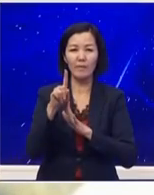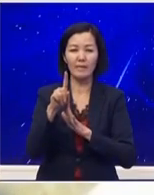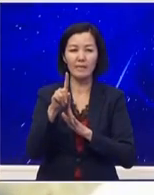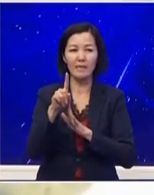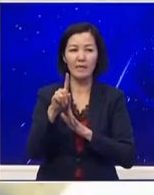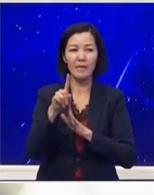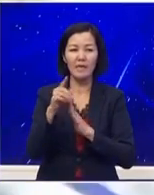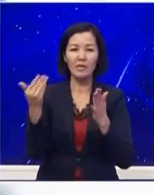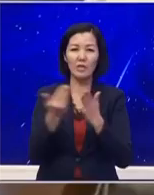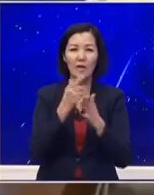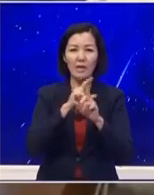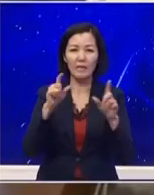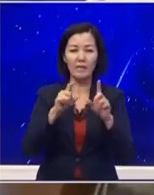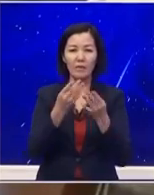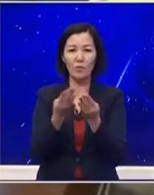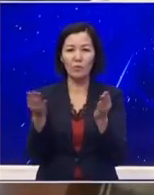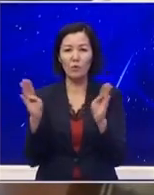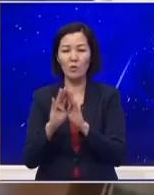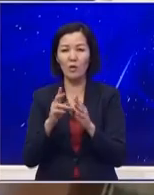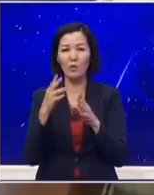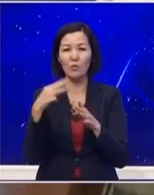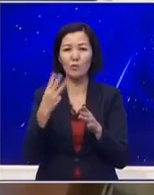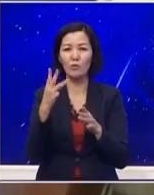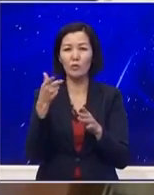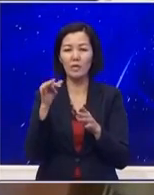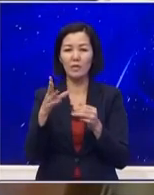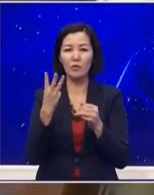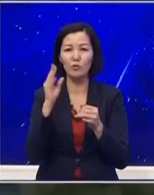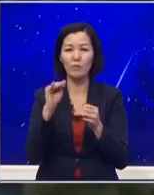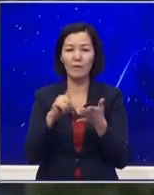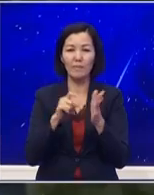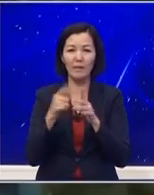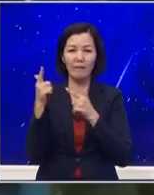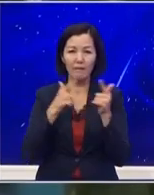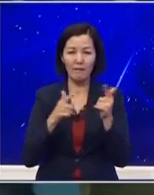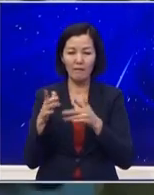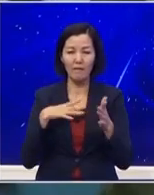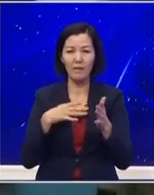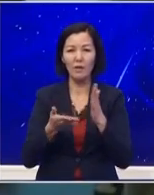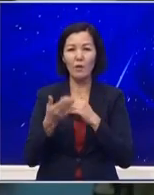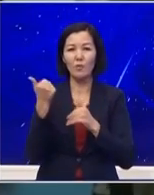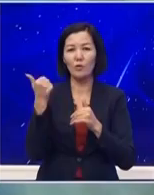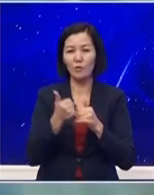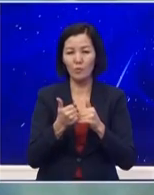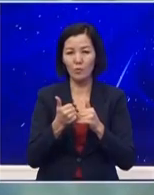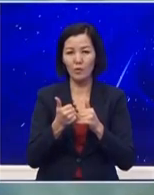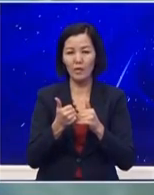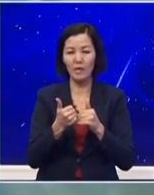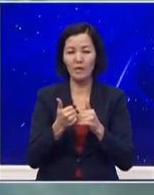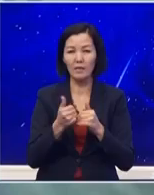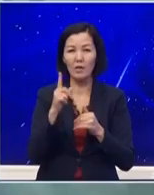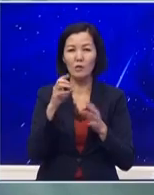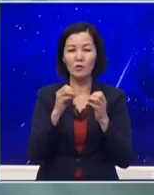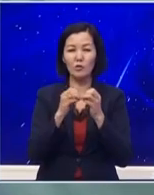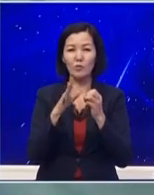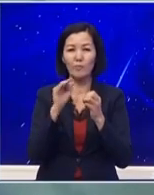бой көтермек. Оқшаулау ауруханасының аумағы 33 гектар. Онда 3000-ға жуық палата дайындалады. Айта кетейік, өткен тәулікте Қытайда 115 адамнан қауіпті